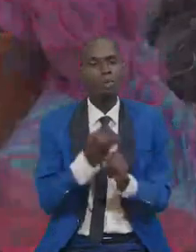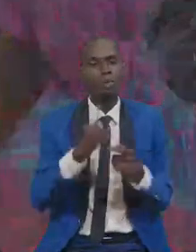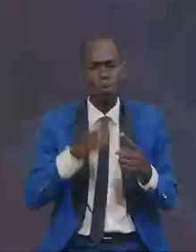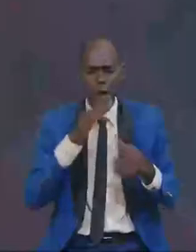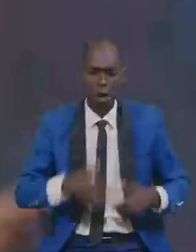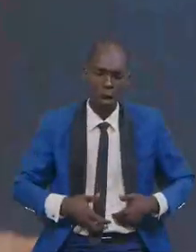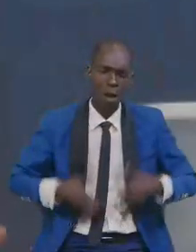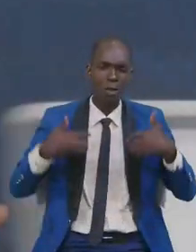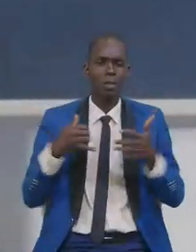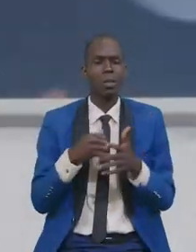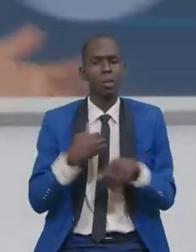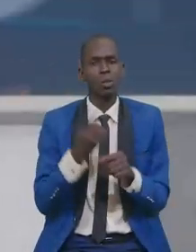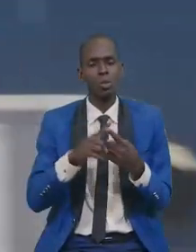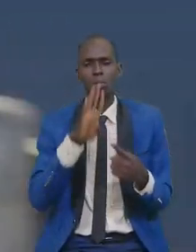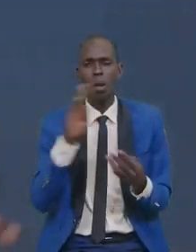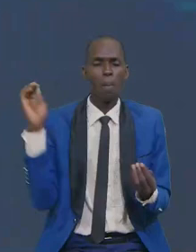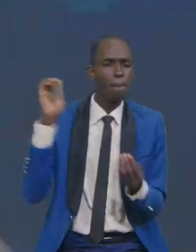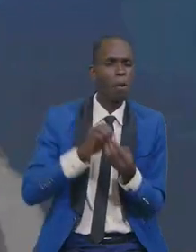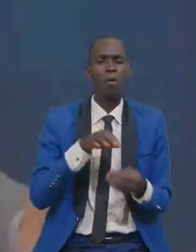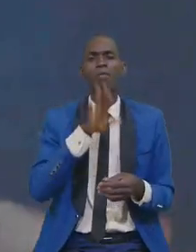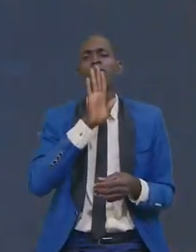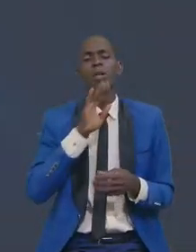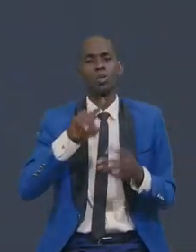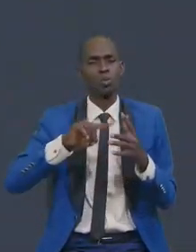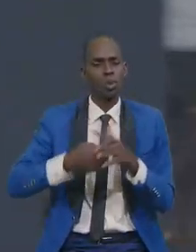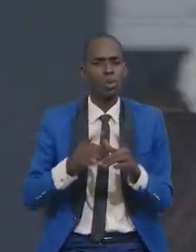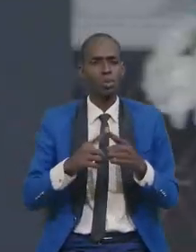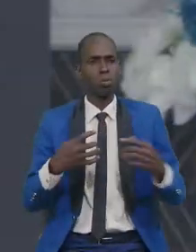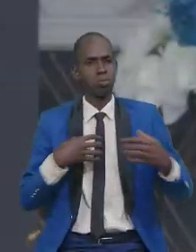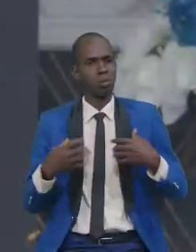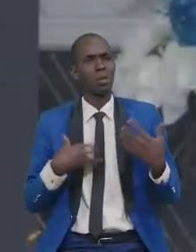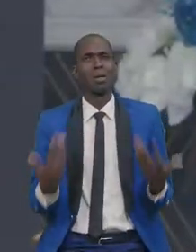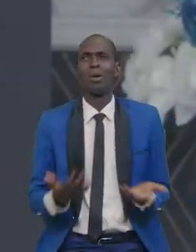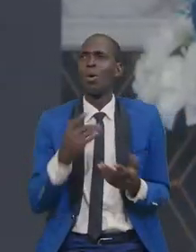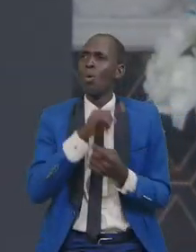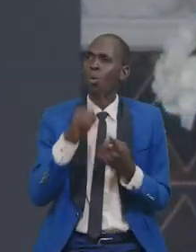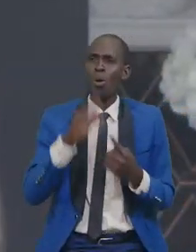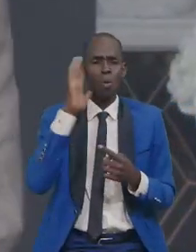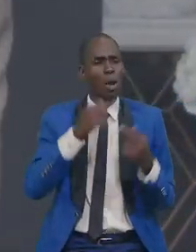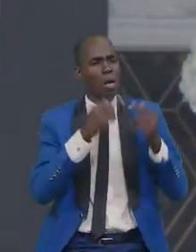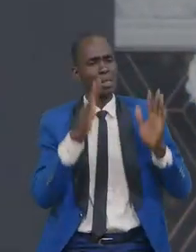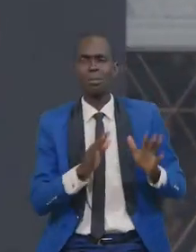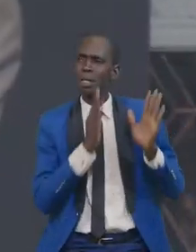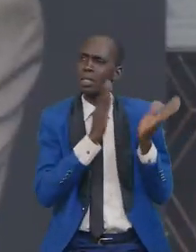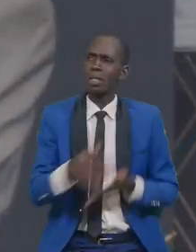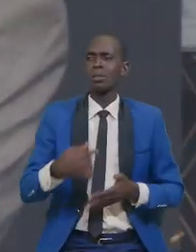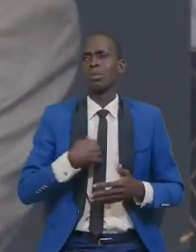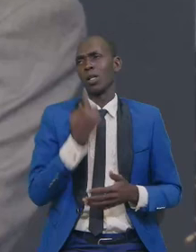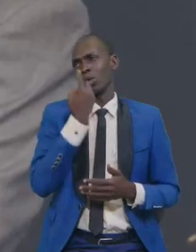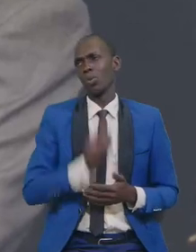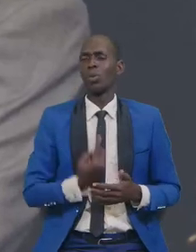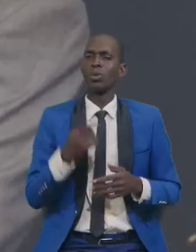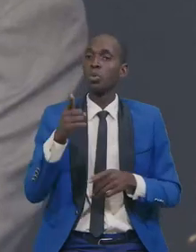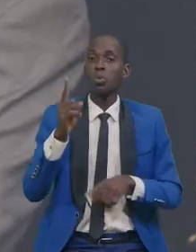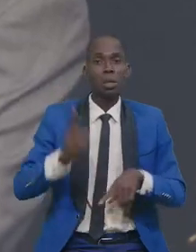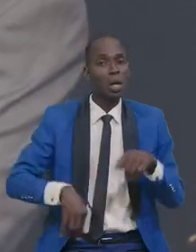frustré, tu es déprimé, alors tu commences à te plaindre, « Oh, quand est-ce que vous me laissez tranquille ?» Et on ne peut pas être saint.